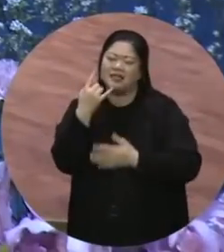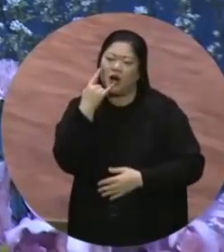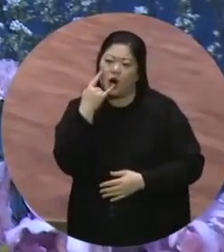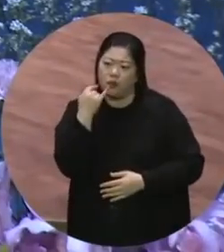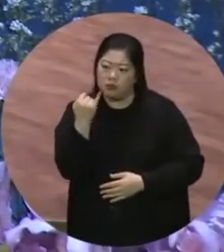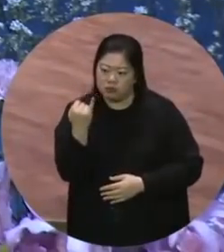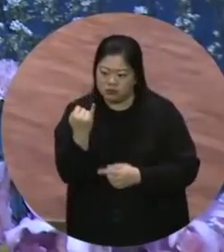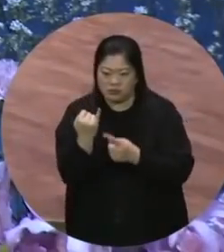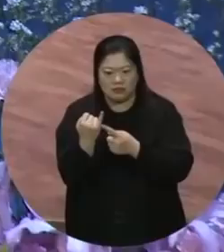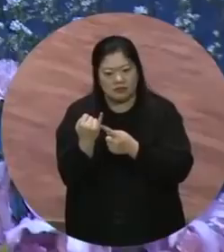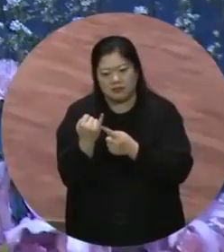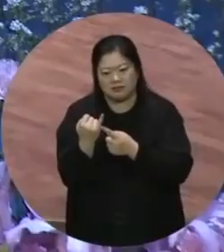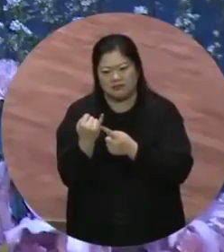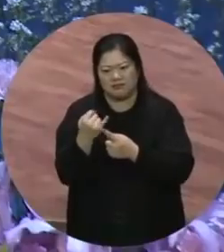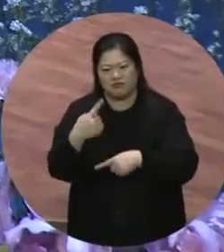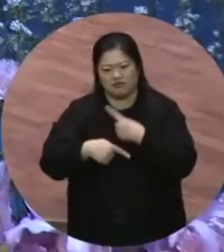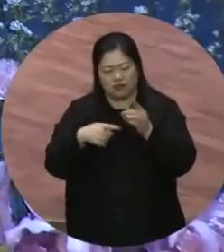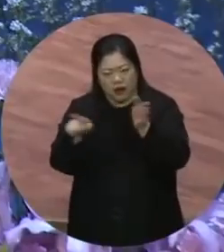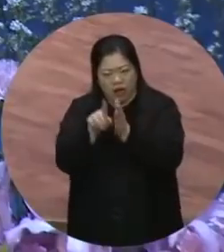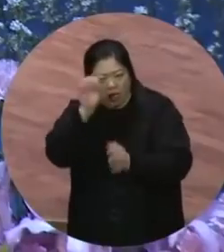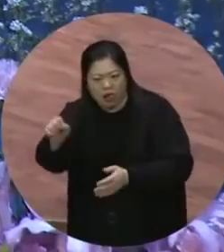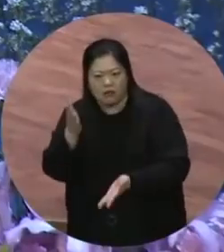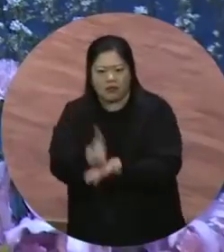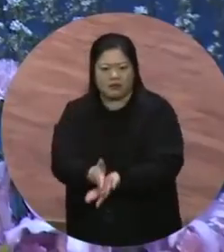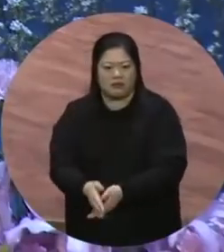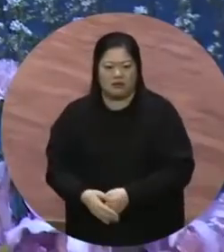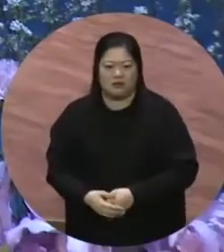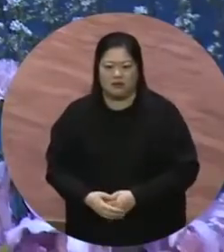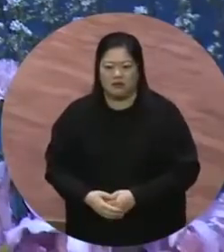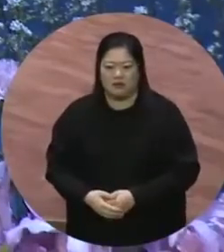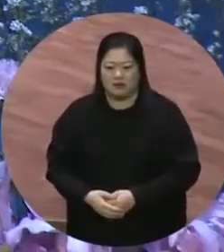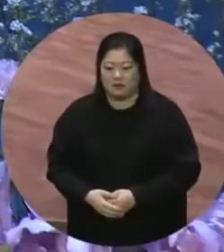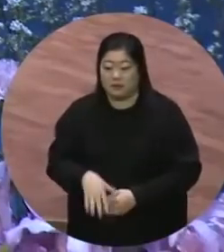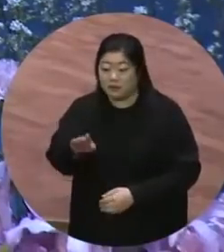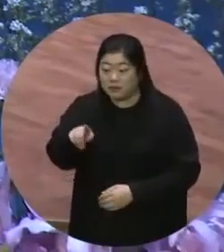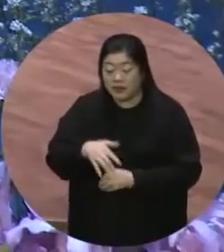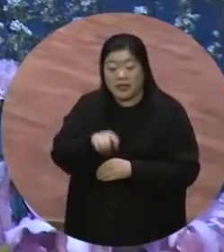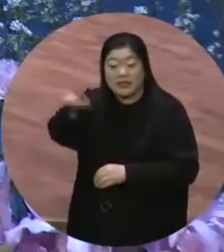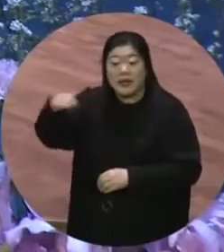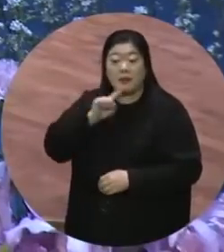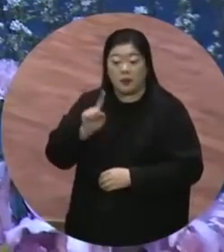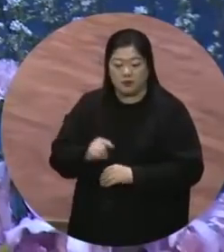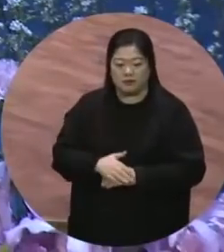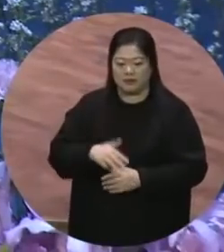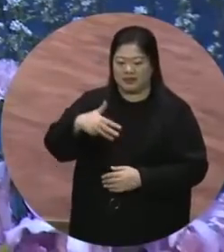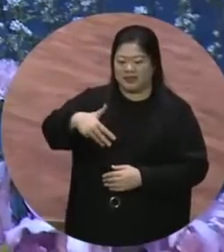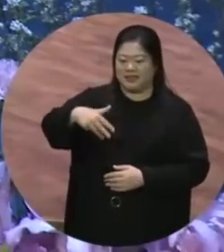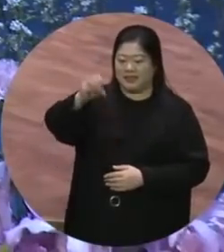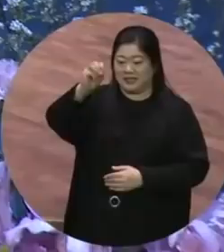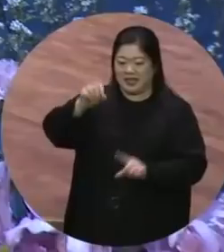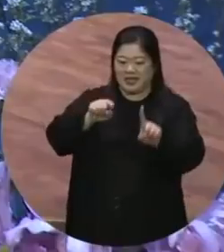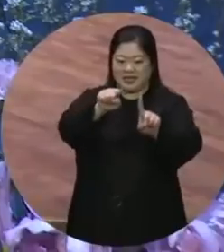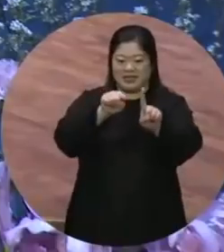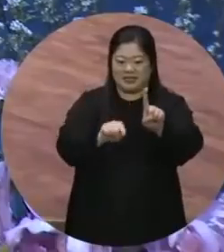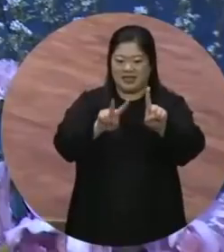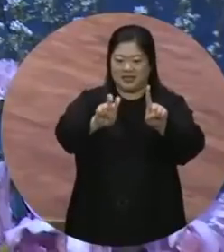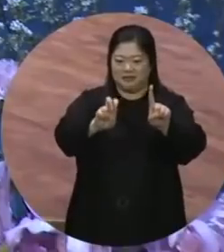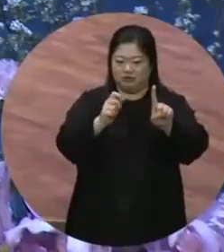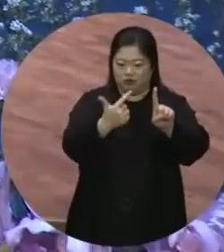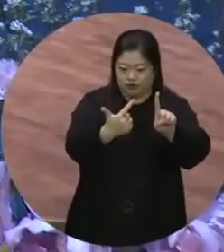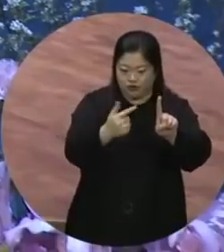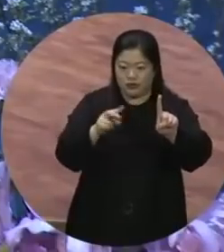말 같아도 처음 듣는 사람들은 그럴듯해요. 왜 그런 거 아니까? 창세기 1장 26절로 27절에 보면